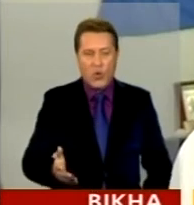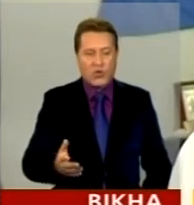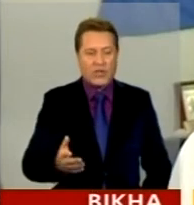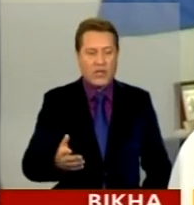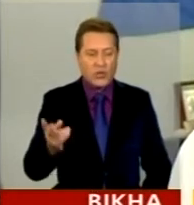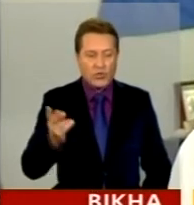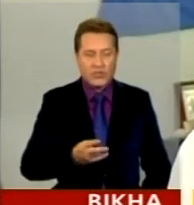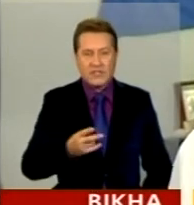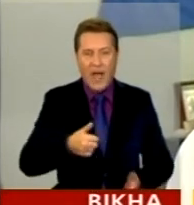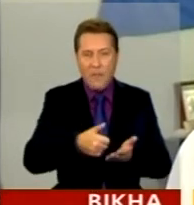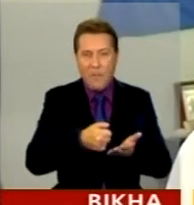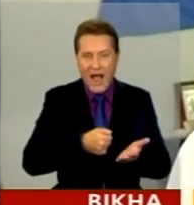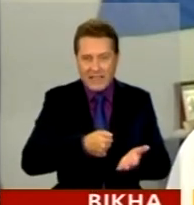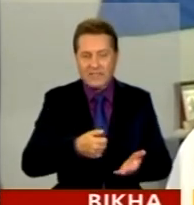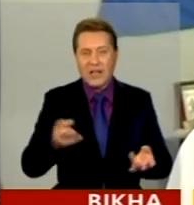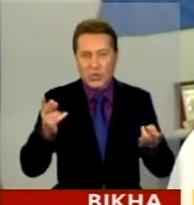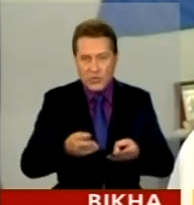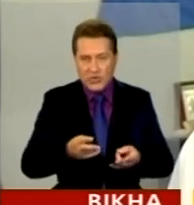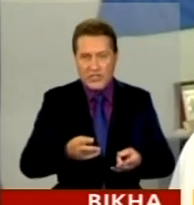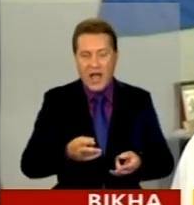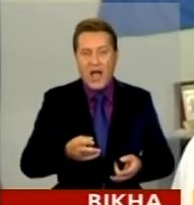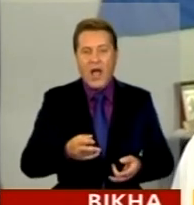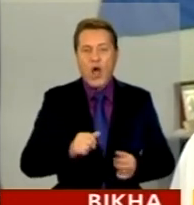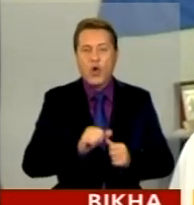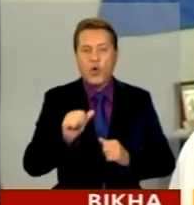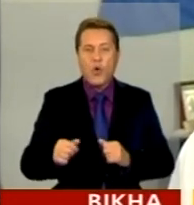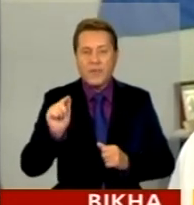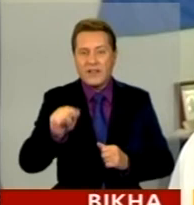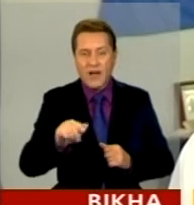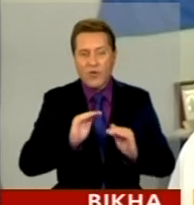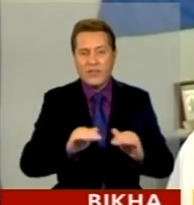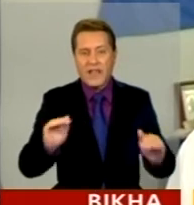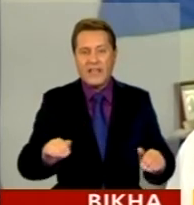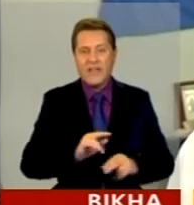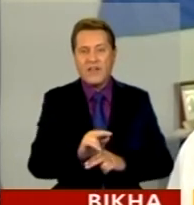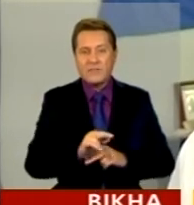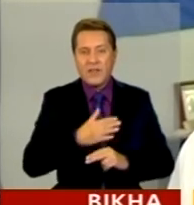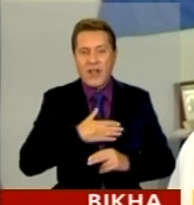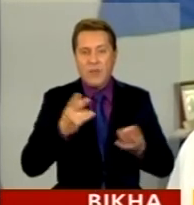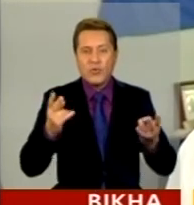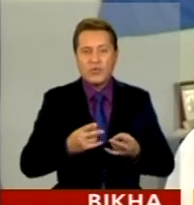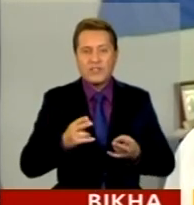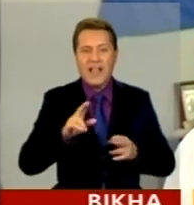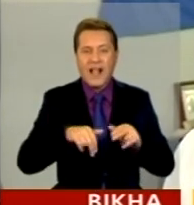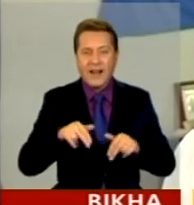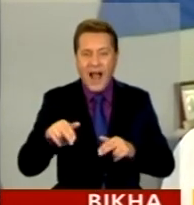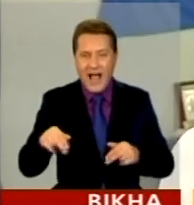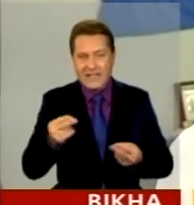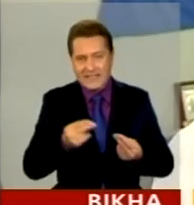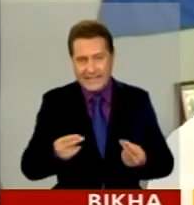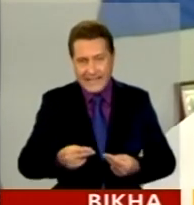Нужны зубная паста нужна. Кроме того, дети воспитываются, нам нужны краски,